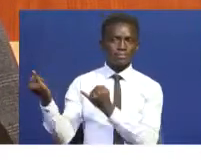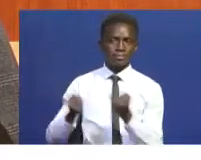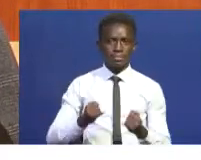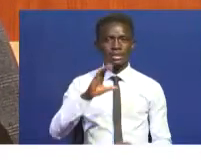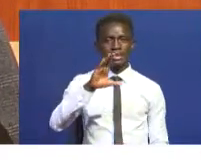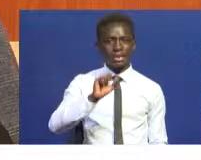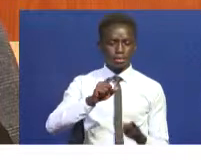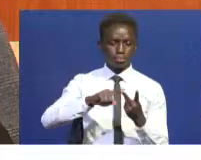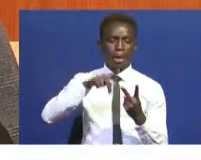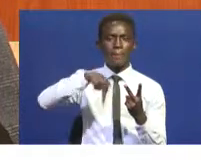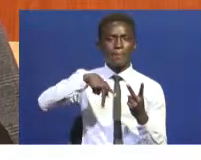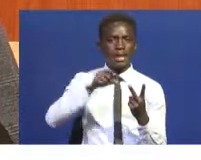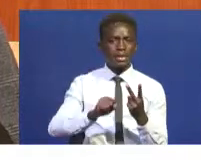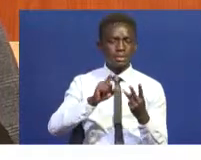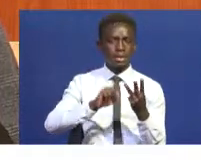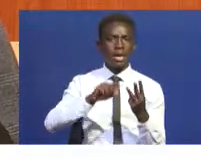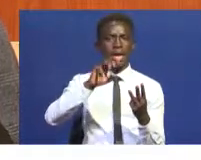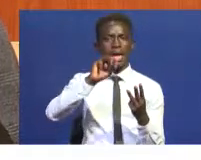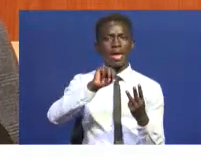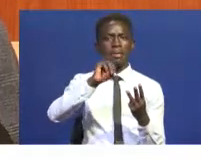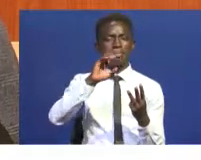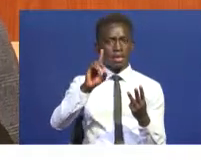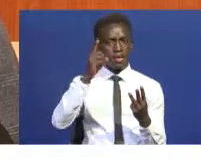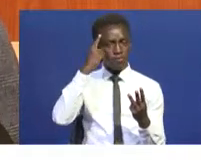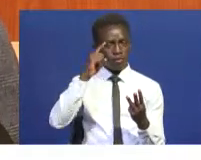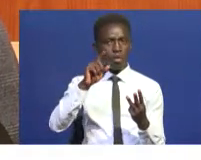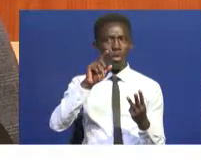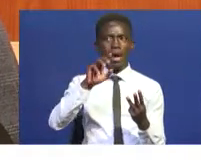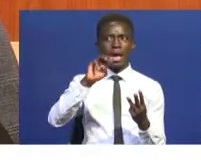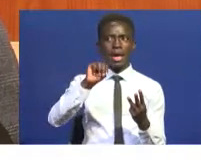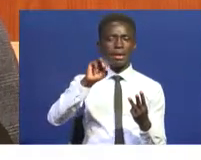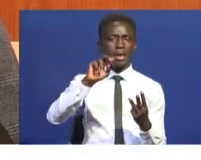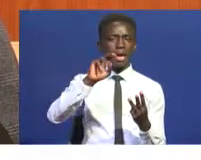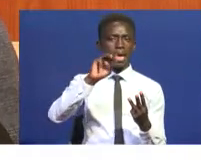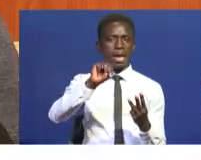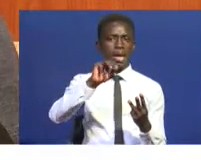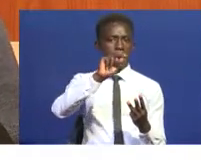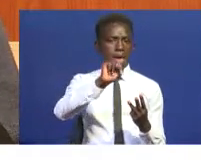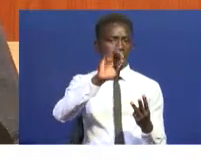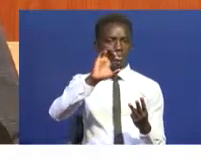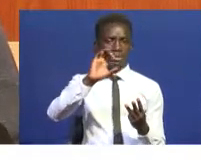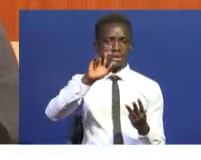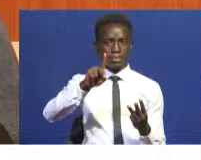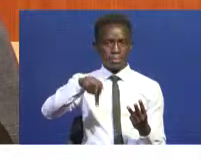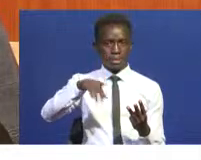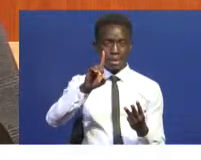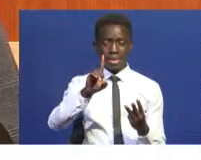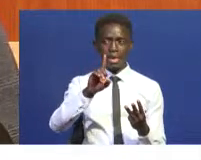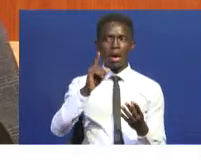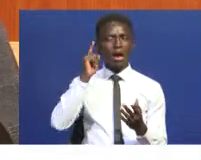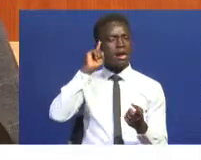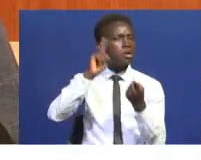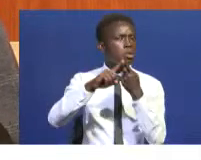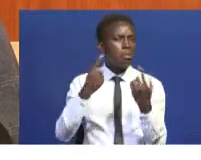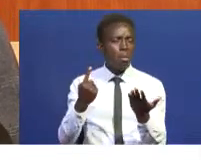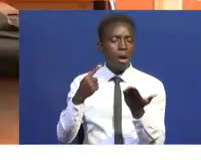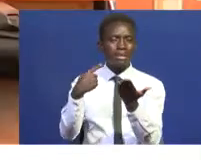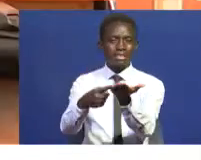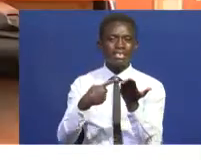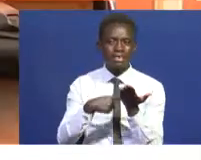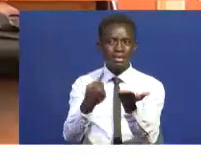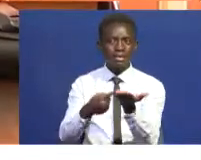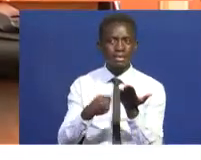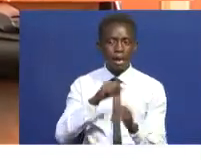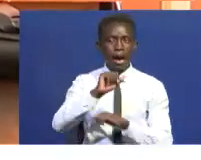Fees, MD and CPP for second meeting to discuss on the fertilizer subsidy